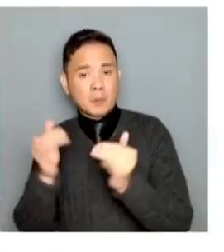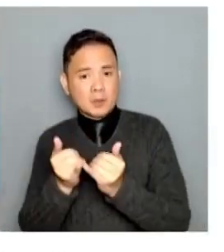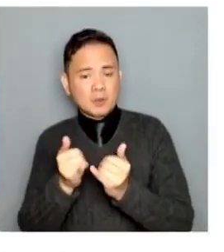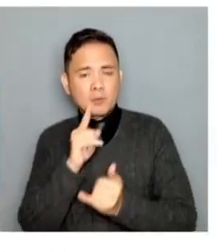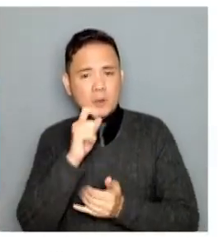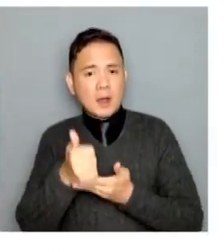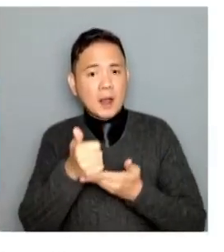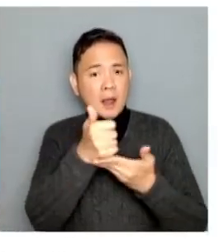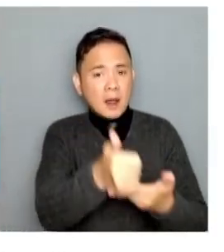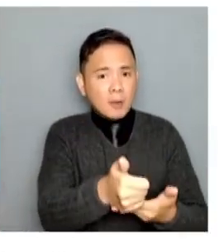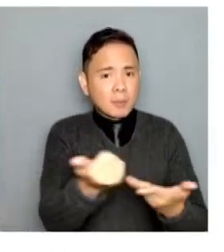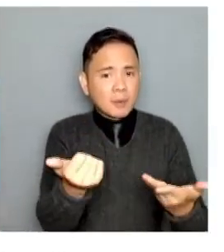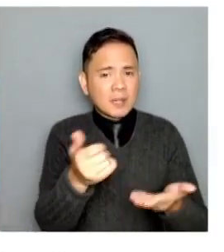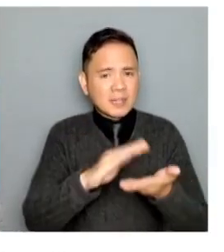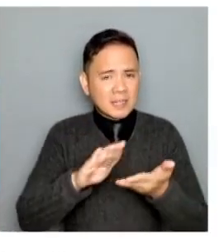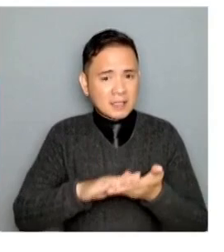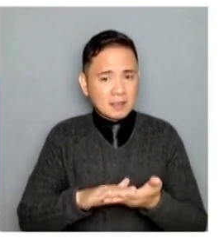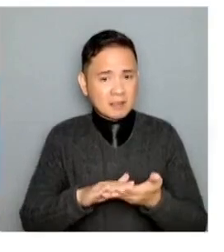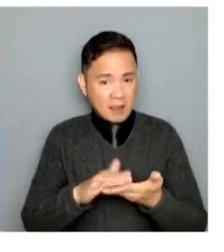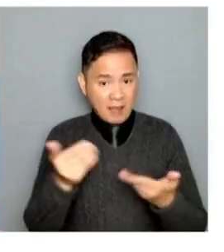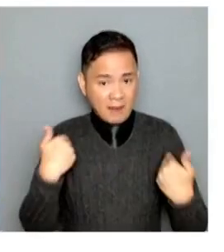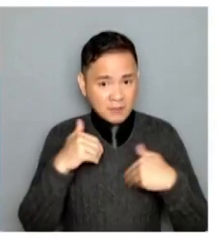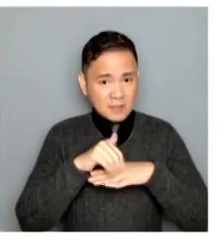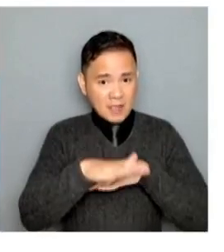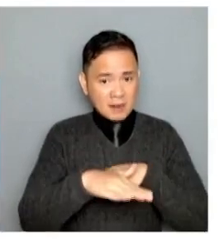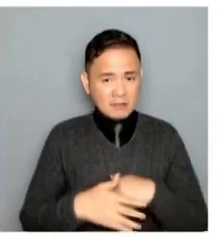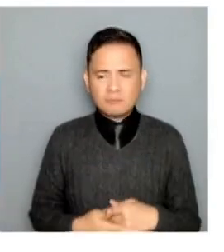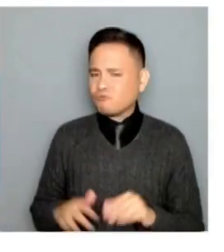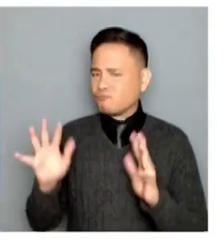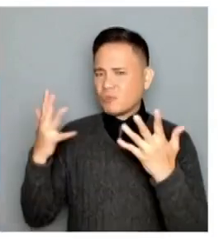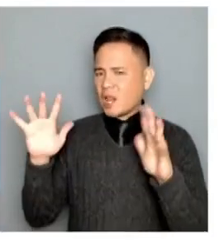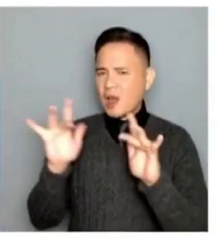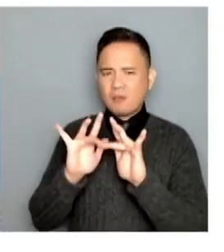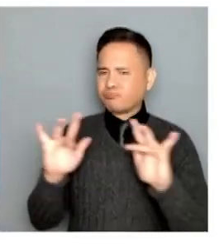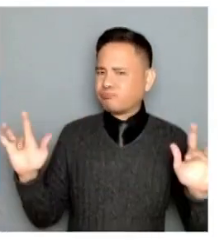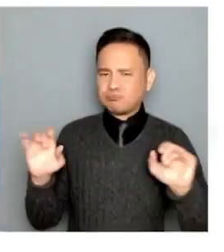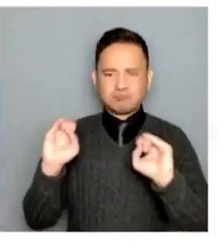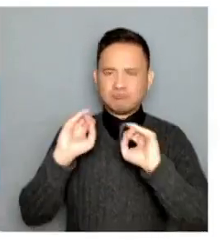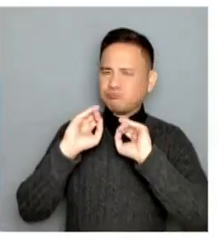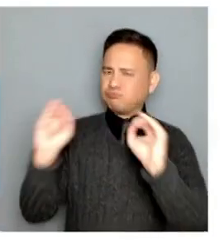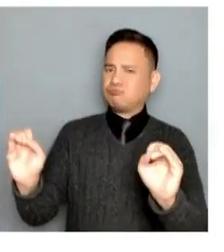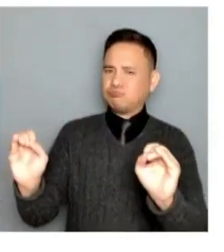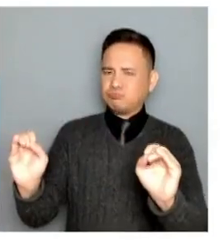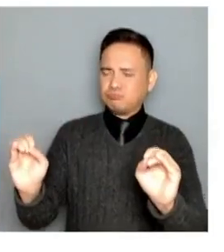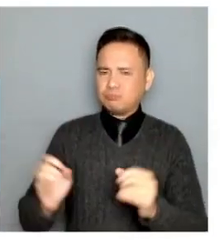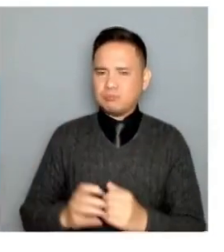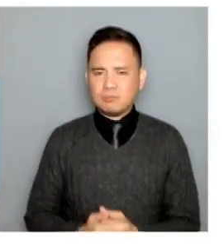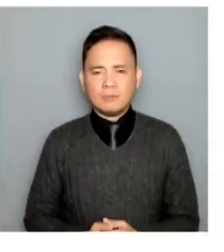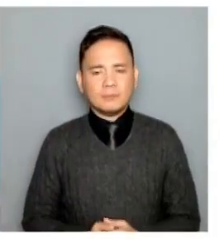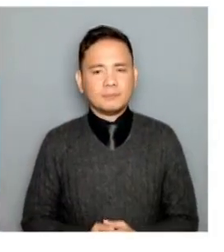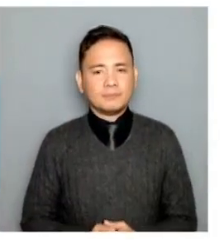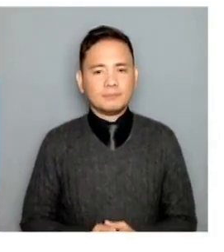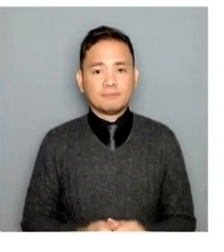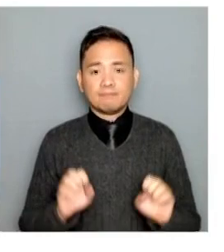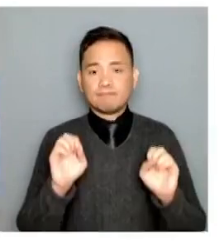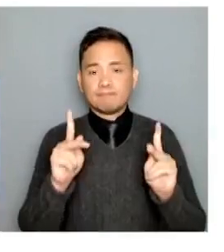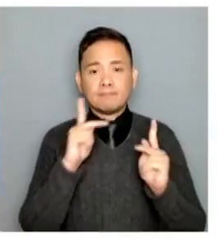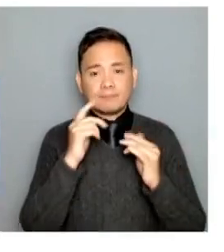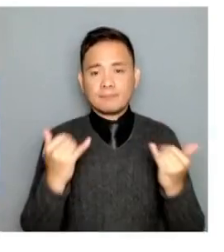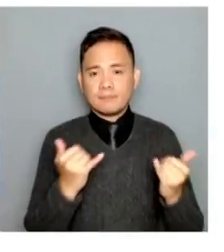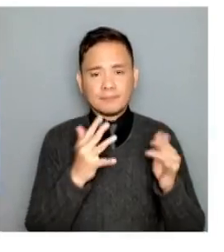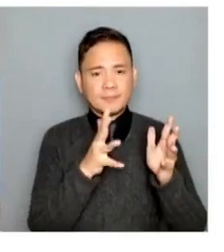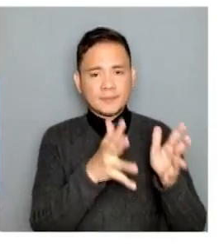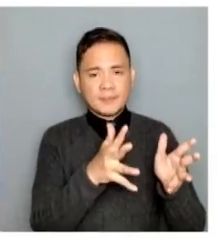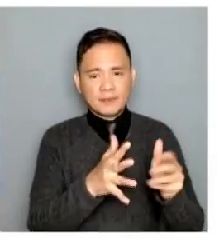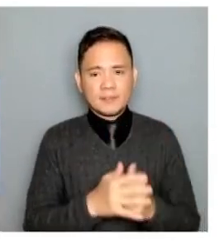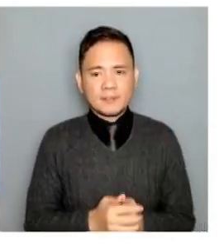maglinis. Sana po. Meron ho bang wala ganun? Po eh. Wala ma'am. Wala po. Wala po. Okay, we're gonna have to leave it at that.